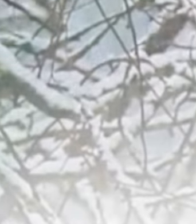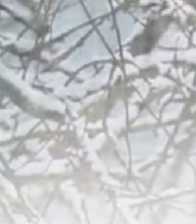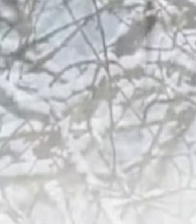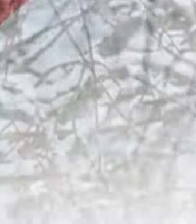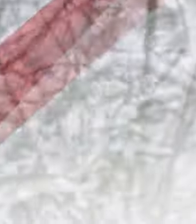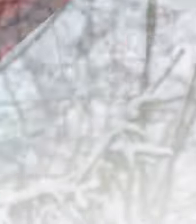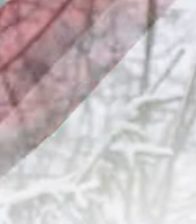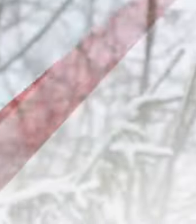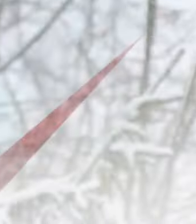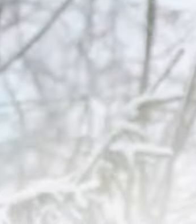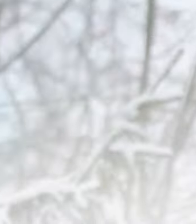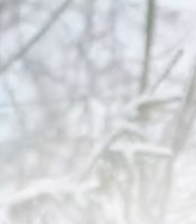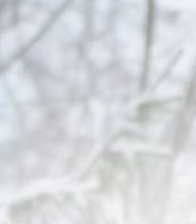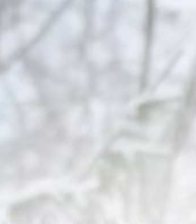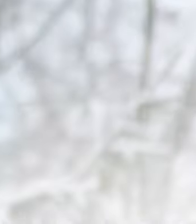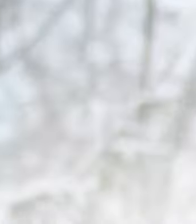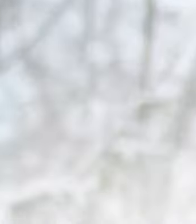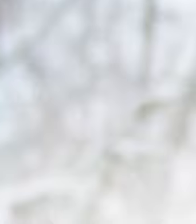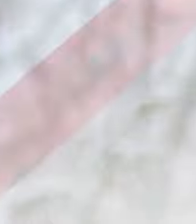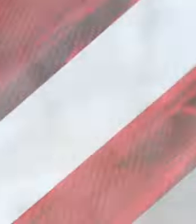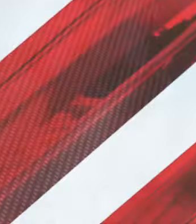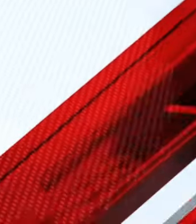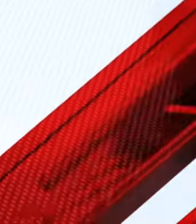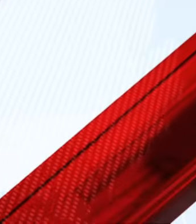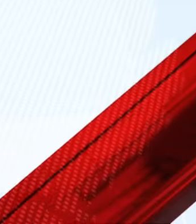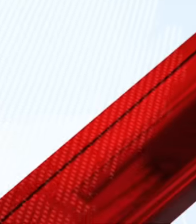Мілася на увазі юр'я, якой адзначаецца 6-га мая.